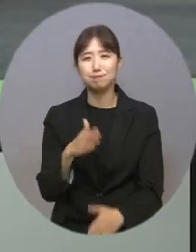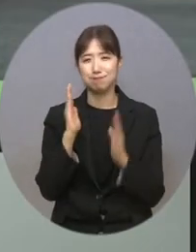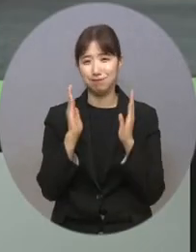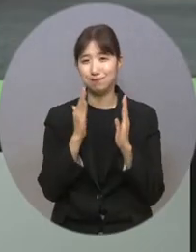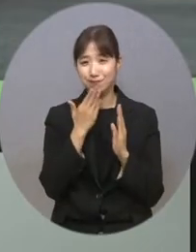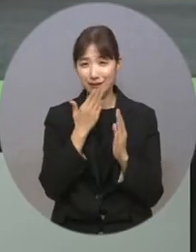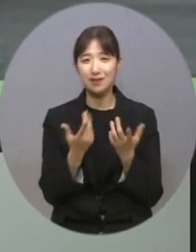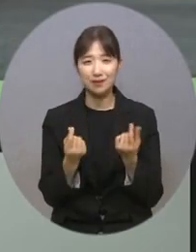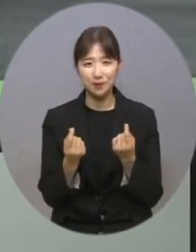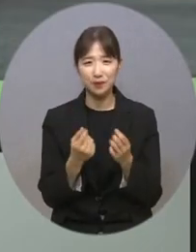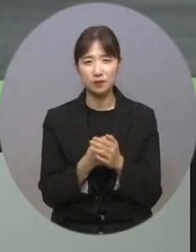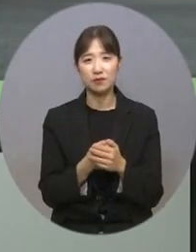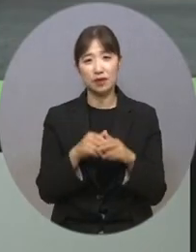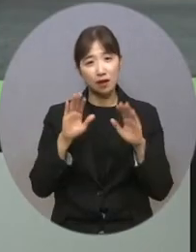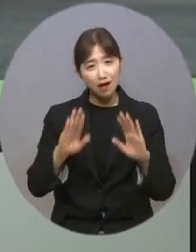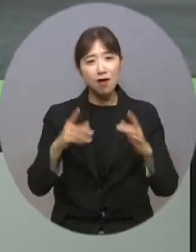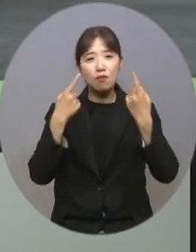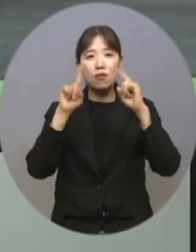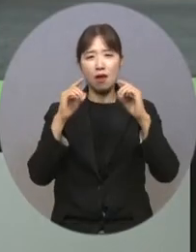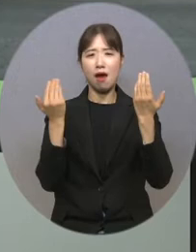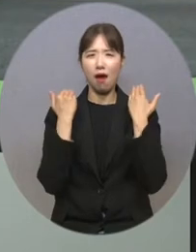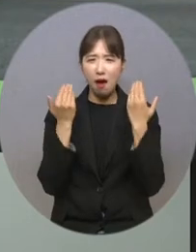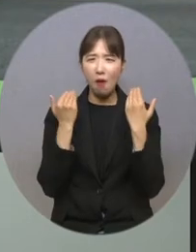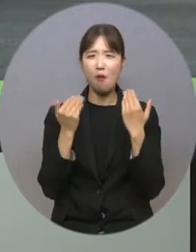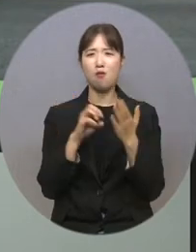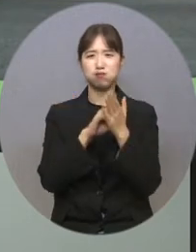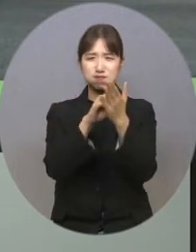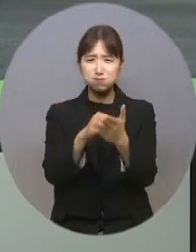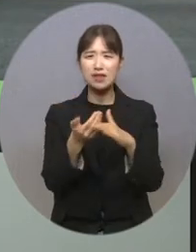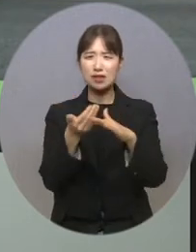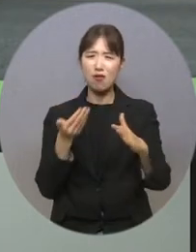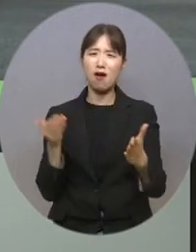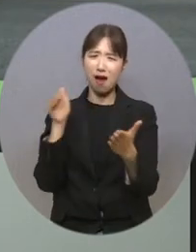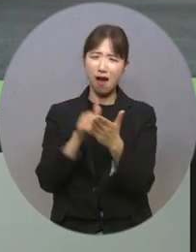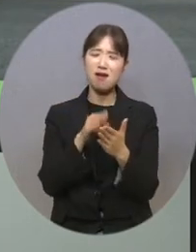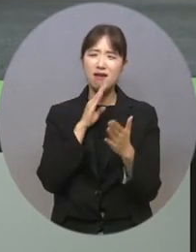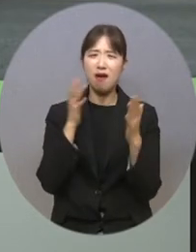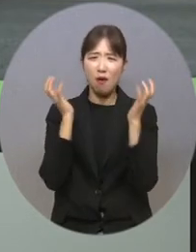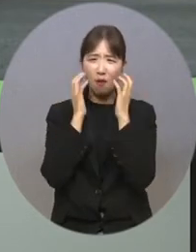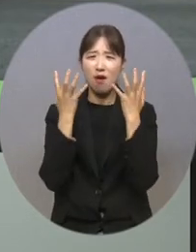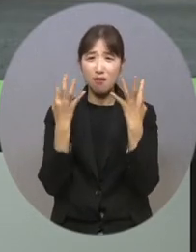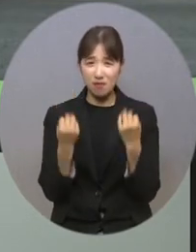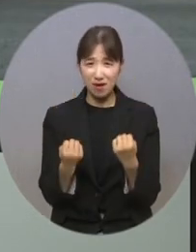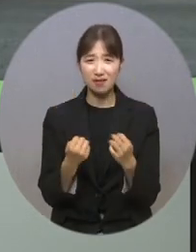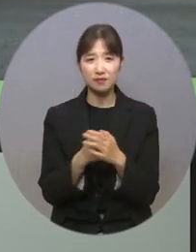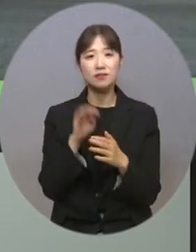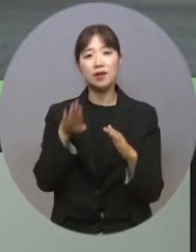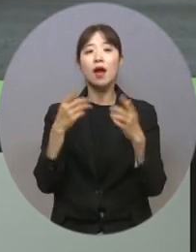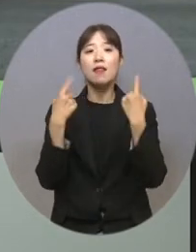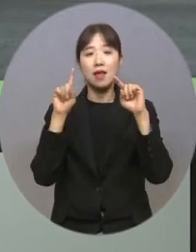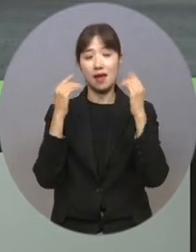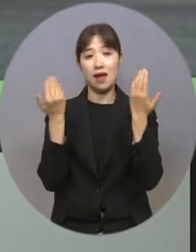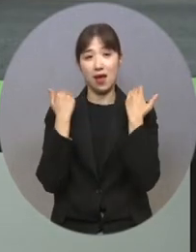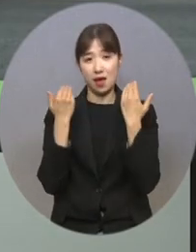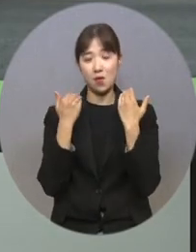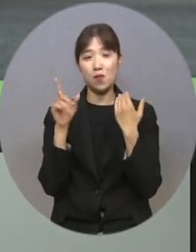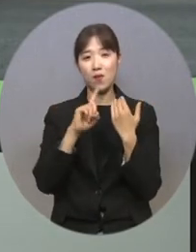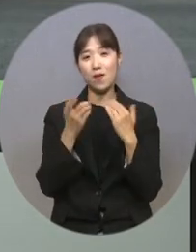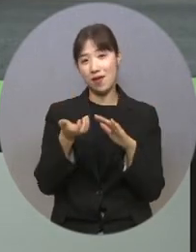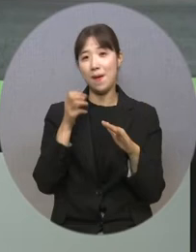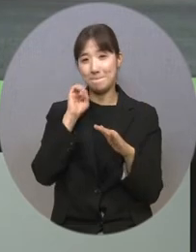있네요 그래서 지금 대학교 생활 하시는게 까지도 고생이 많으셨을 것 같은데 학교 대학교에서는 이제 아까